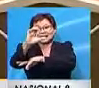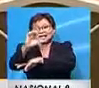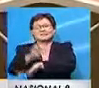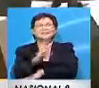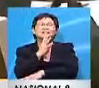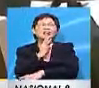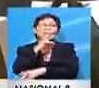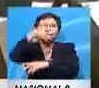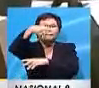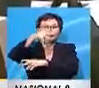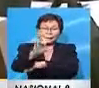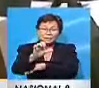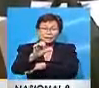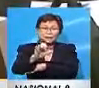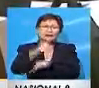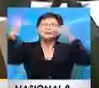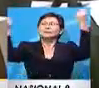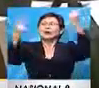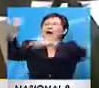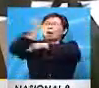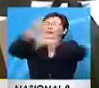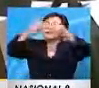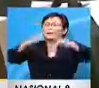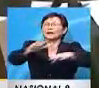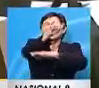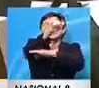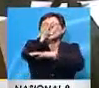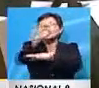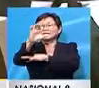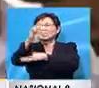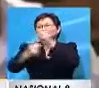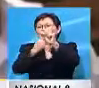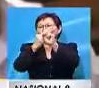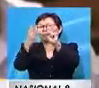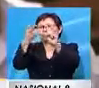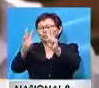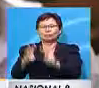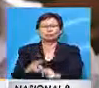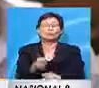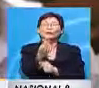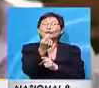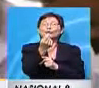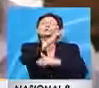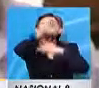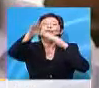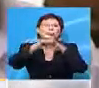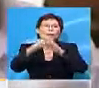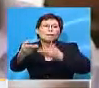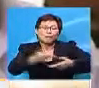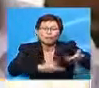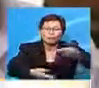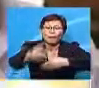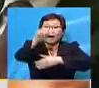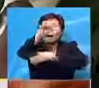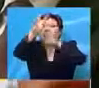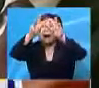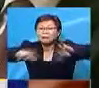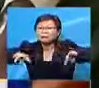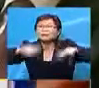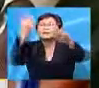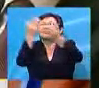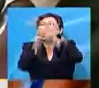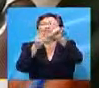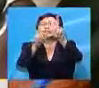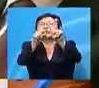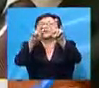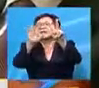Beliau bercakap pada sidang media sempena Hari Terbuka AEC 2016. Nilai keseluruhan perdagangan di rantau ASEAN mencecah